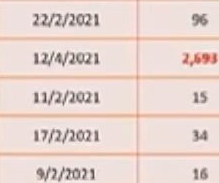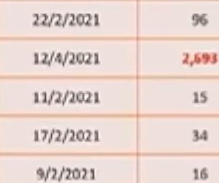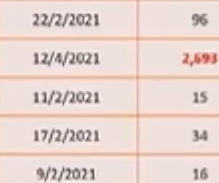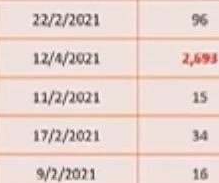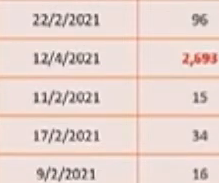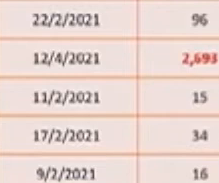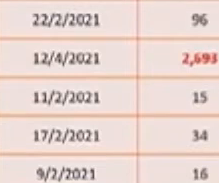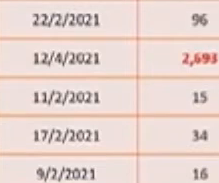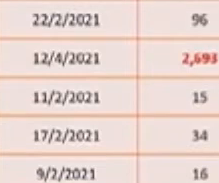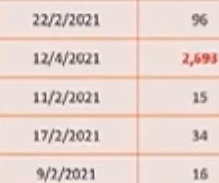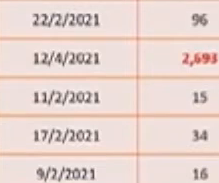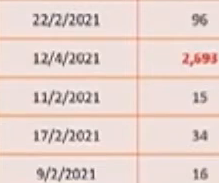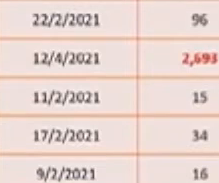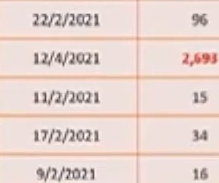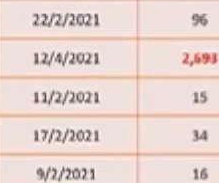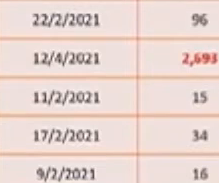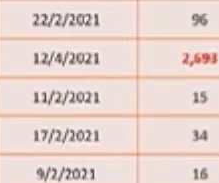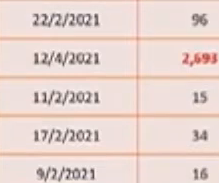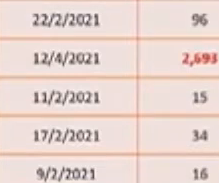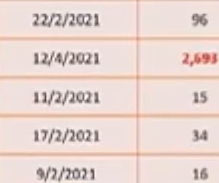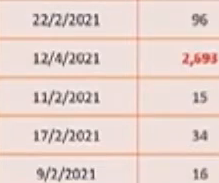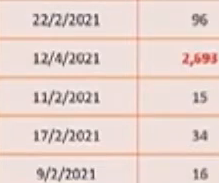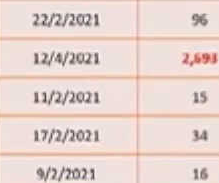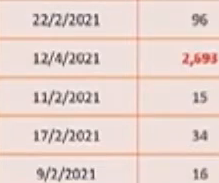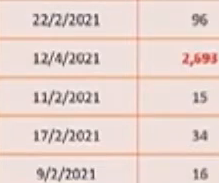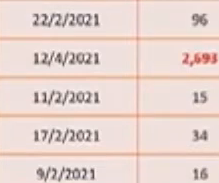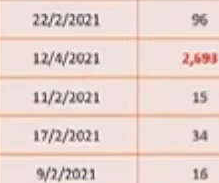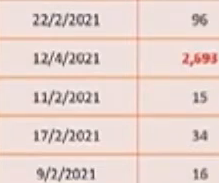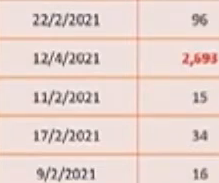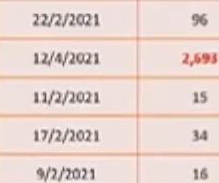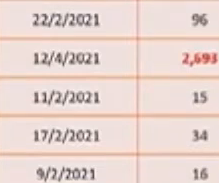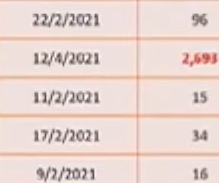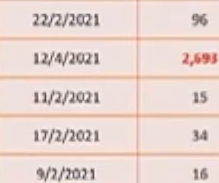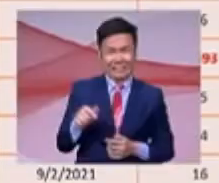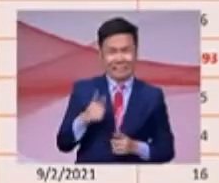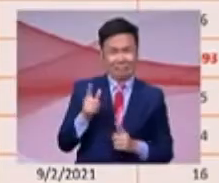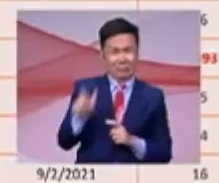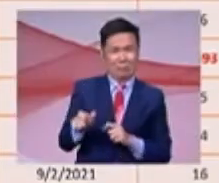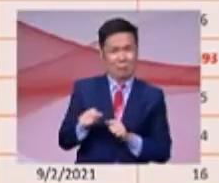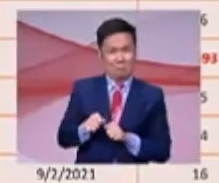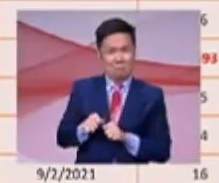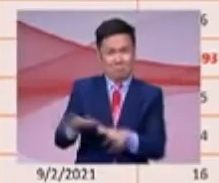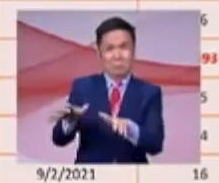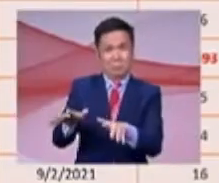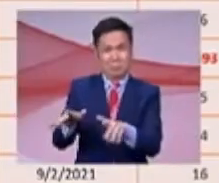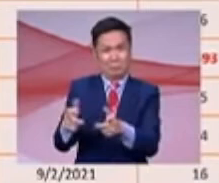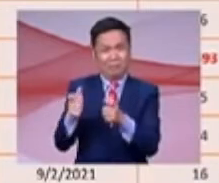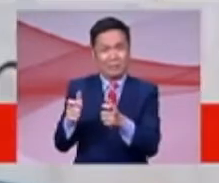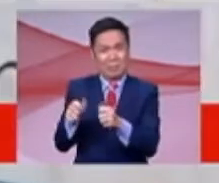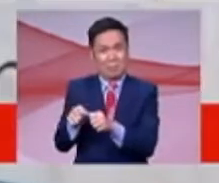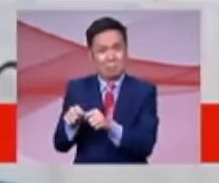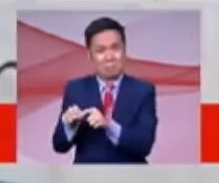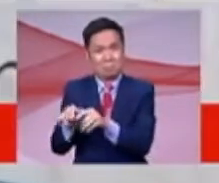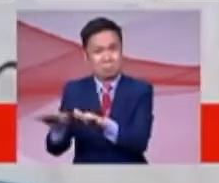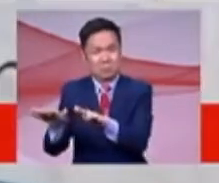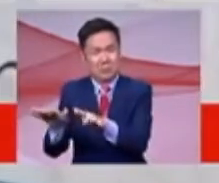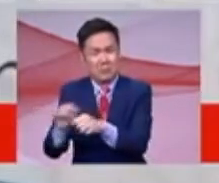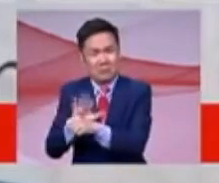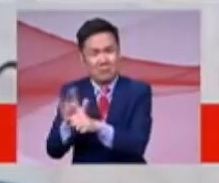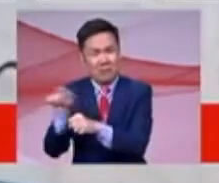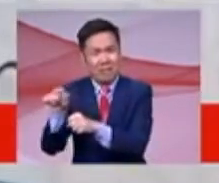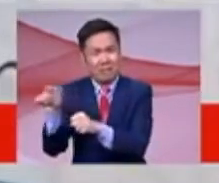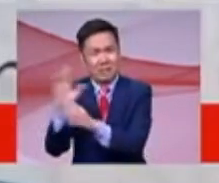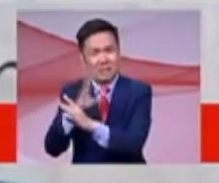juga berakhir dengan kematian. Jadi ini adalah super spreader yang telah kita kesan dengan virus